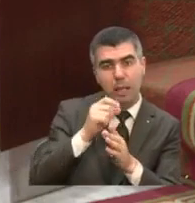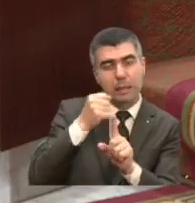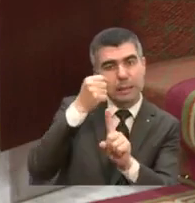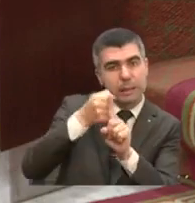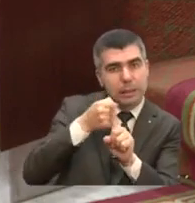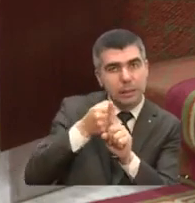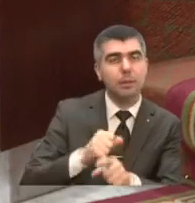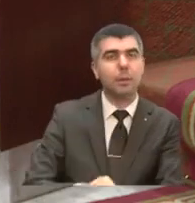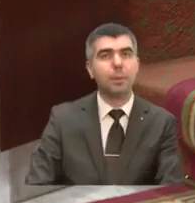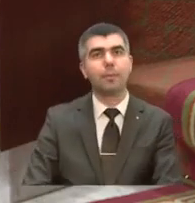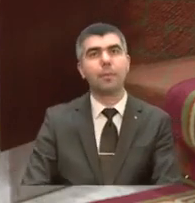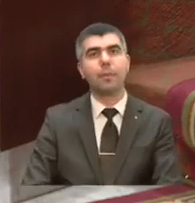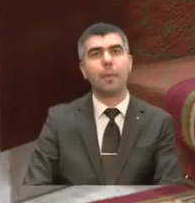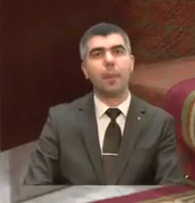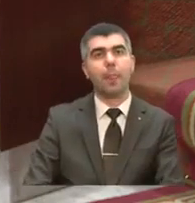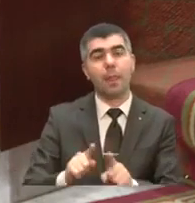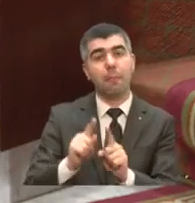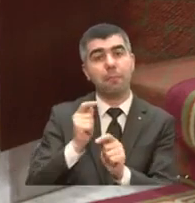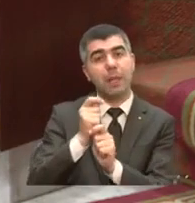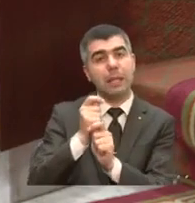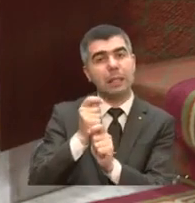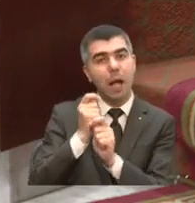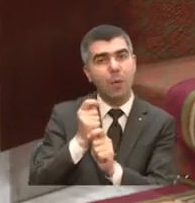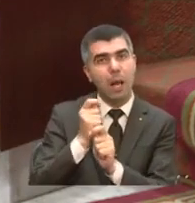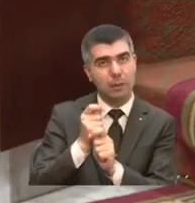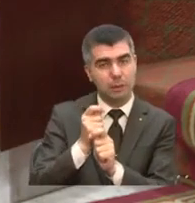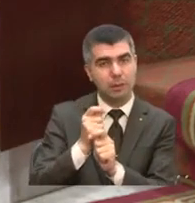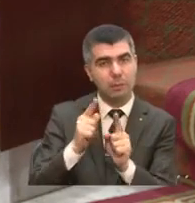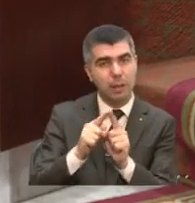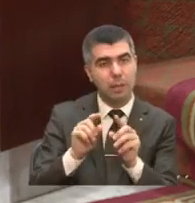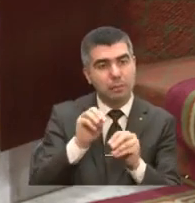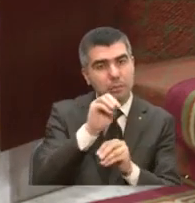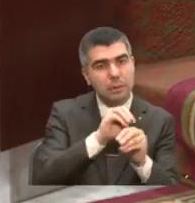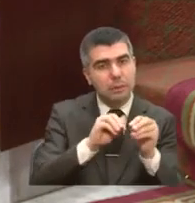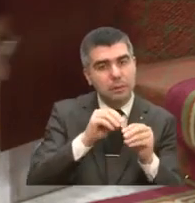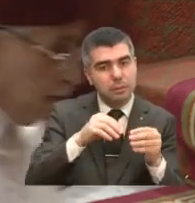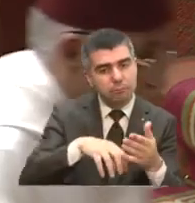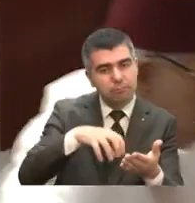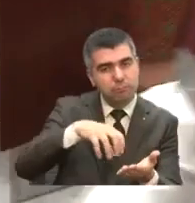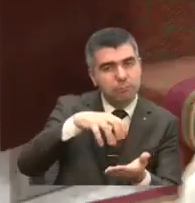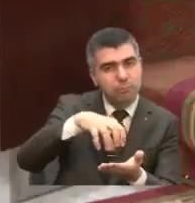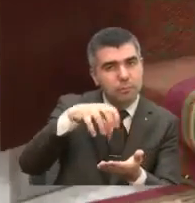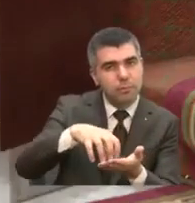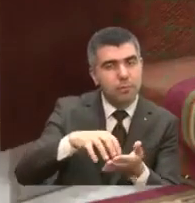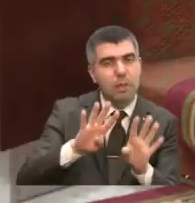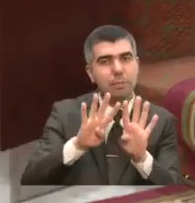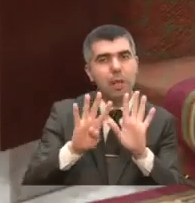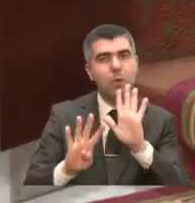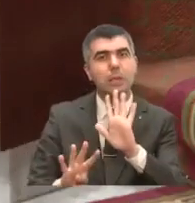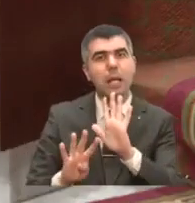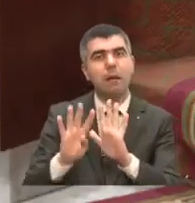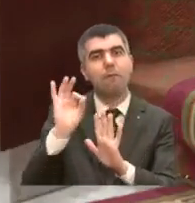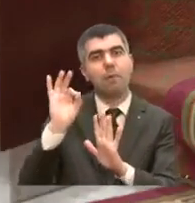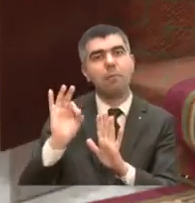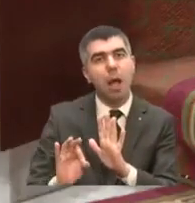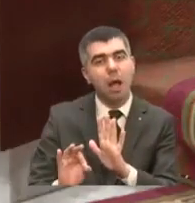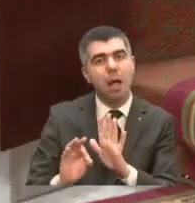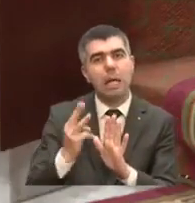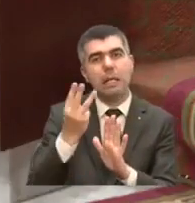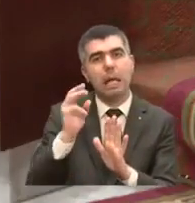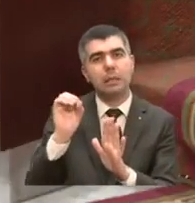ديال تاونات تقدم الأشغال في واحد العدد المقاطع كاين 98%، كاين 40%، كاين